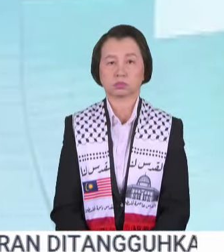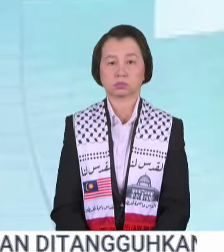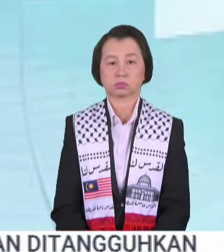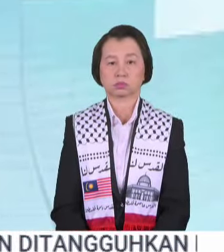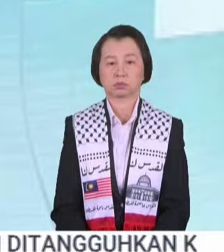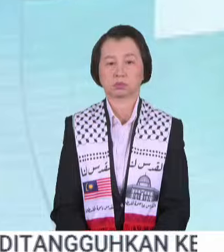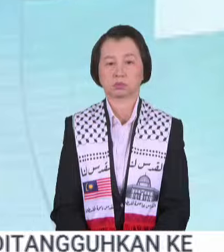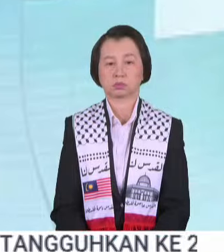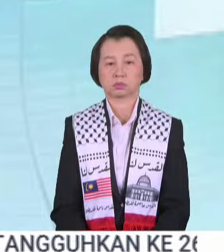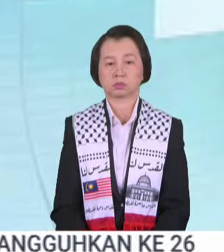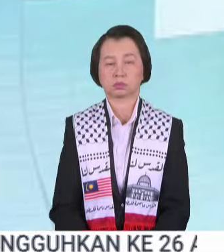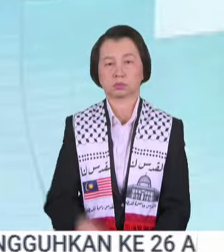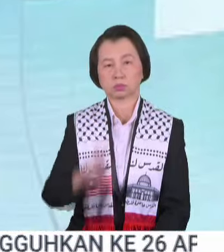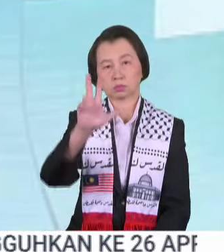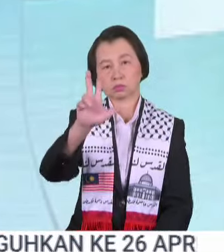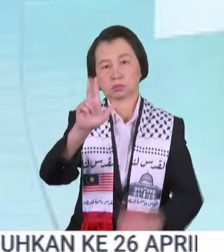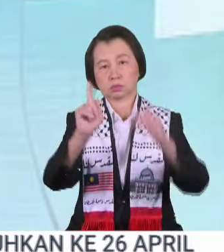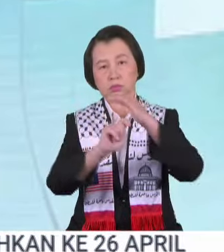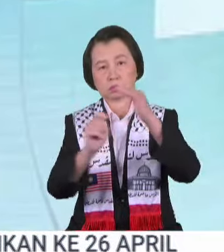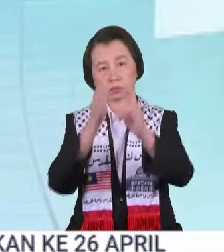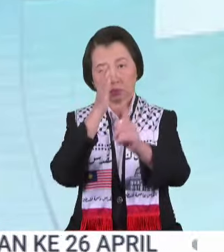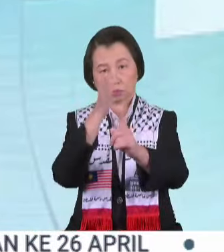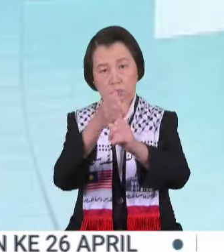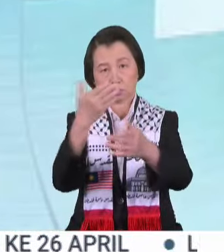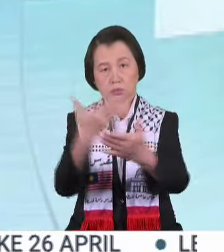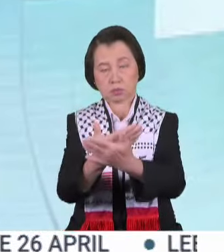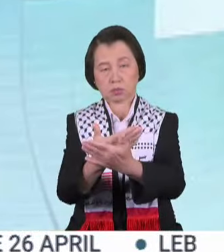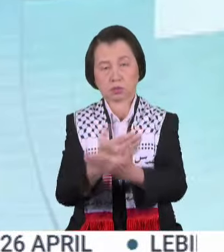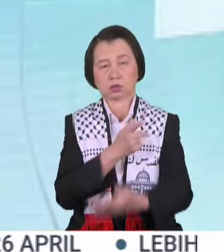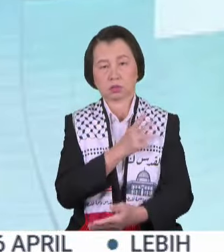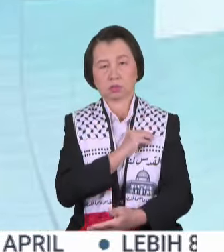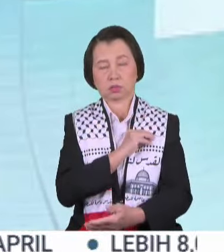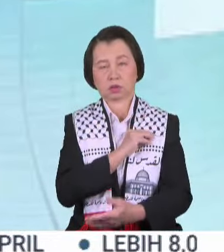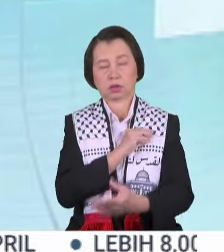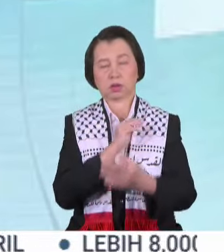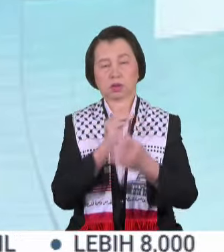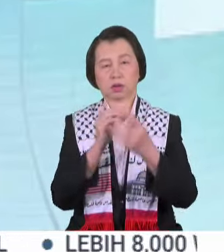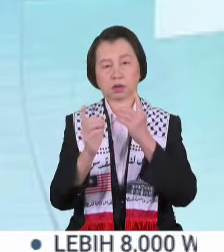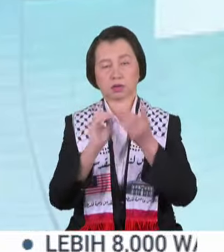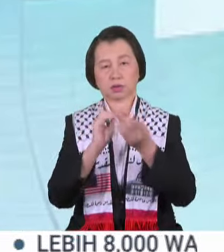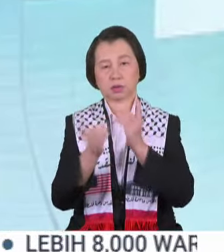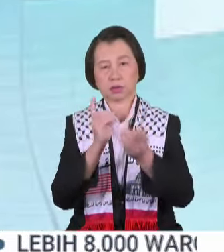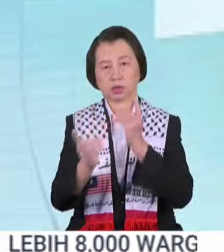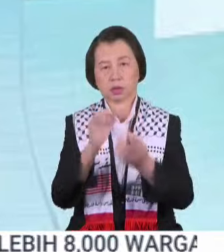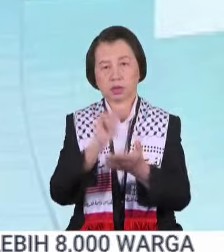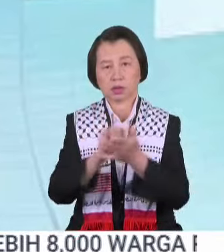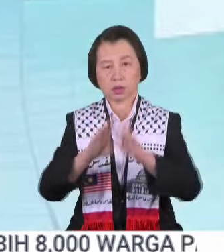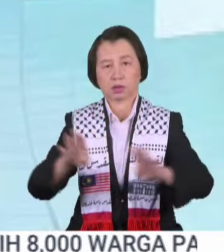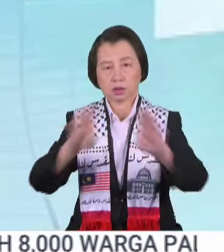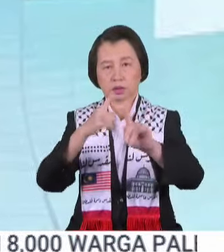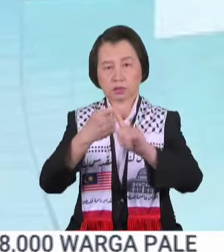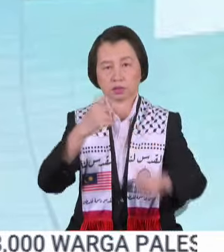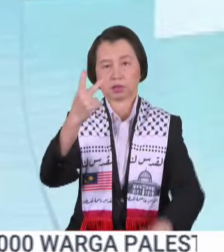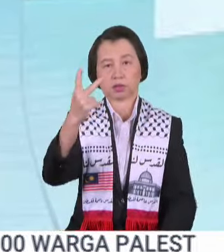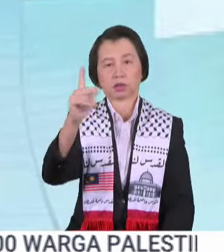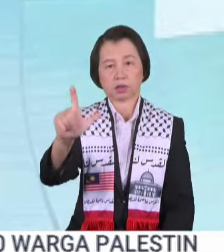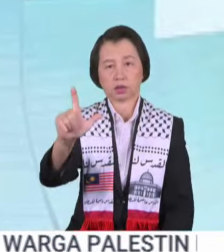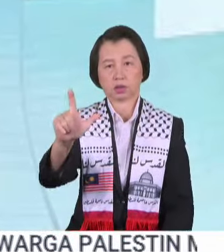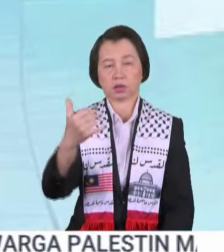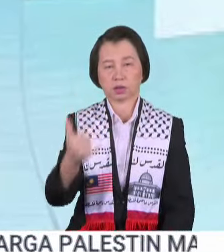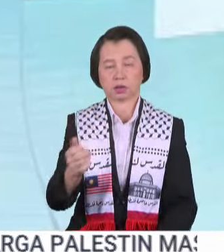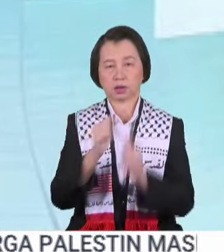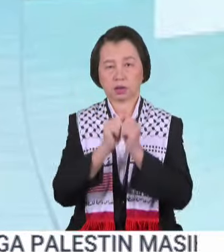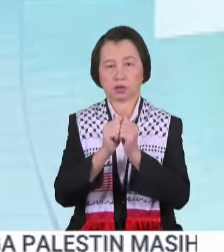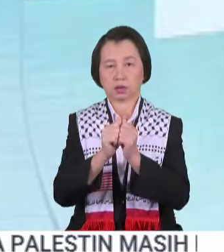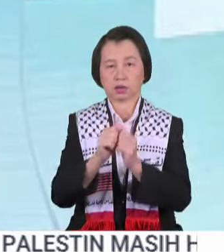Tiga teras hala tuju baharu akan diperkenal oleh Kementerian Digital. Itu antara paparan berita dari Kuala Lumpur hari ini.